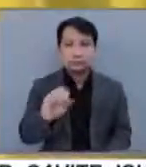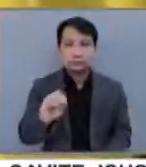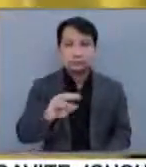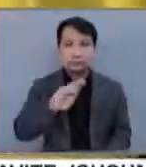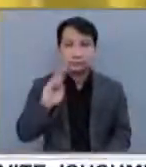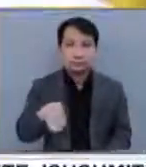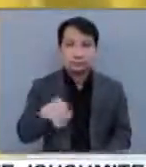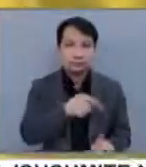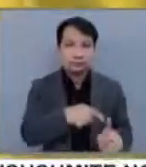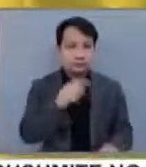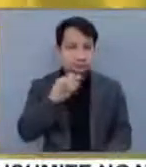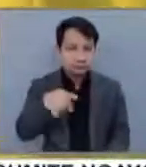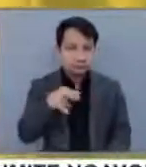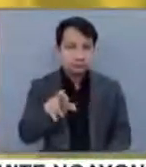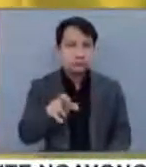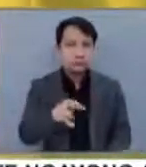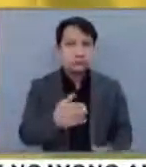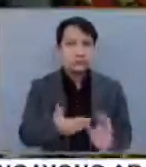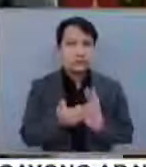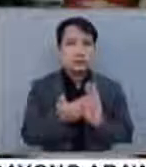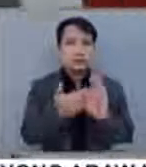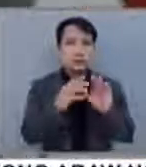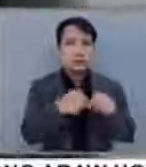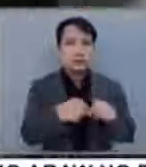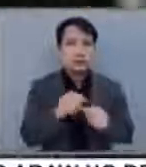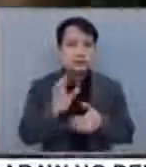JR bago harapin ang kaso sa Zamboanga,